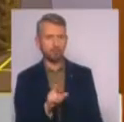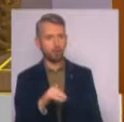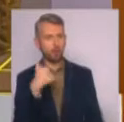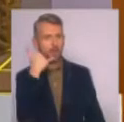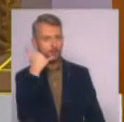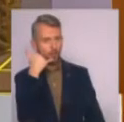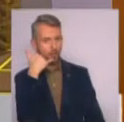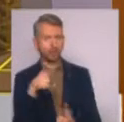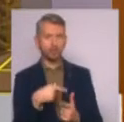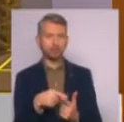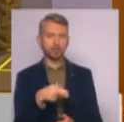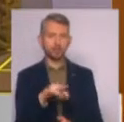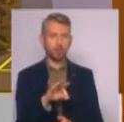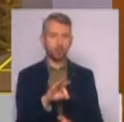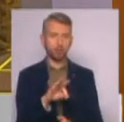телефону чи по